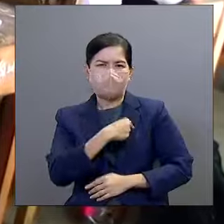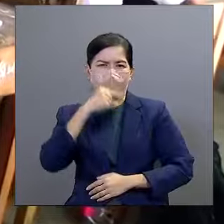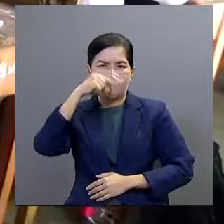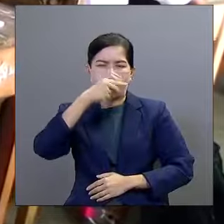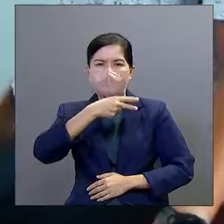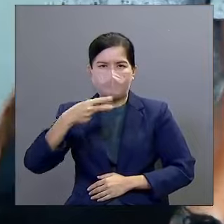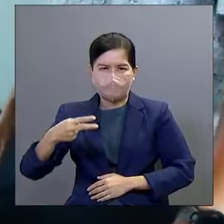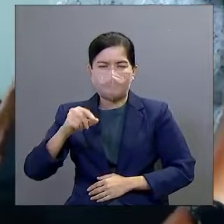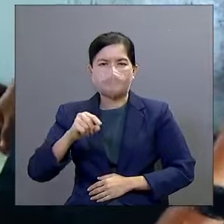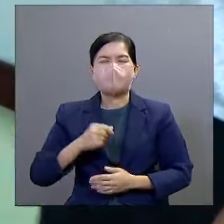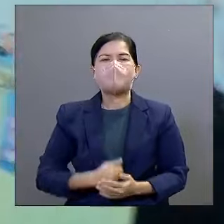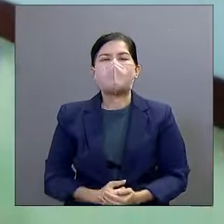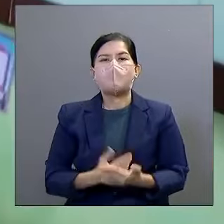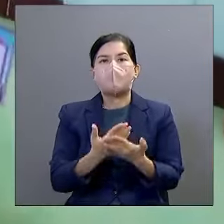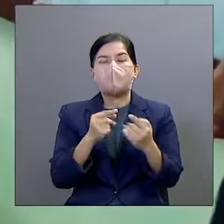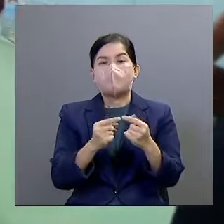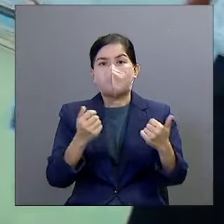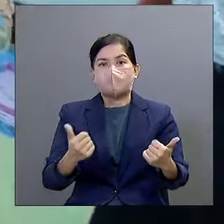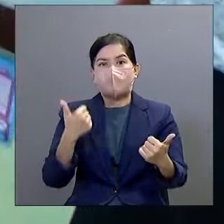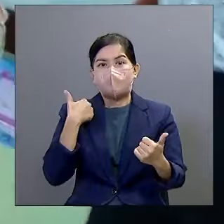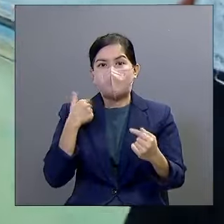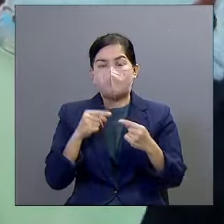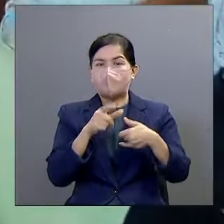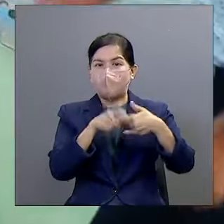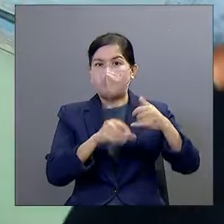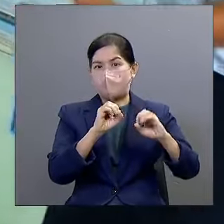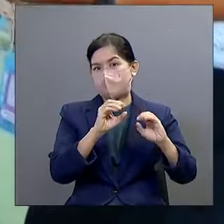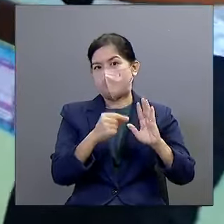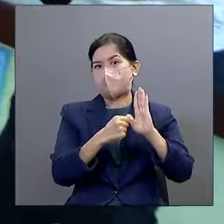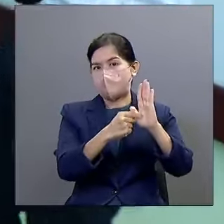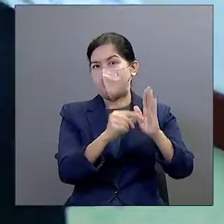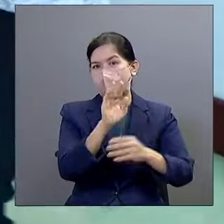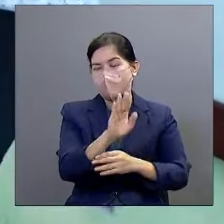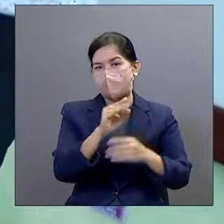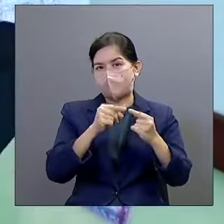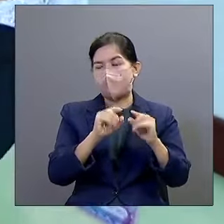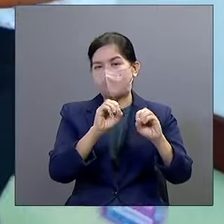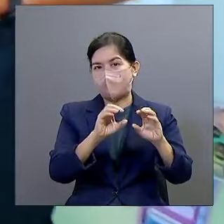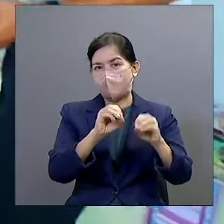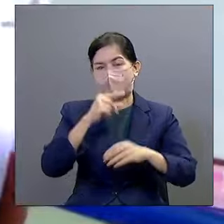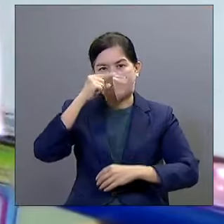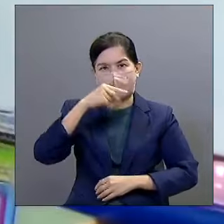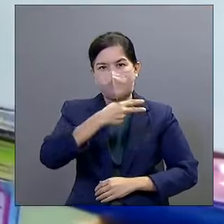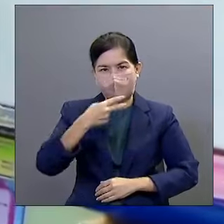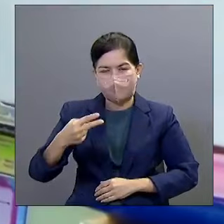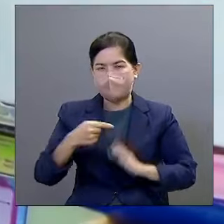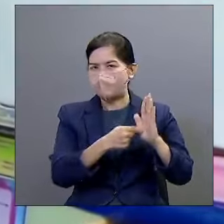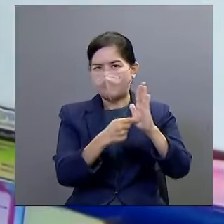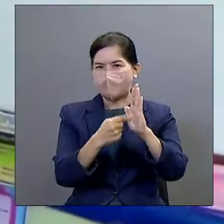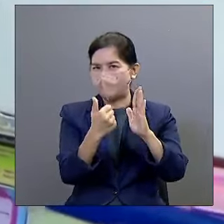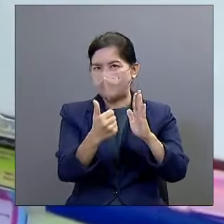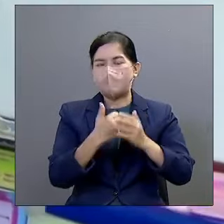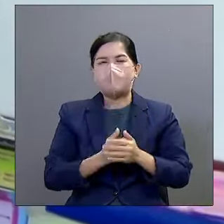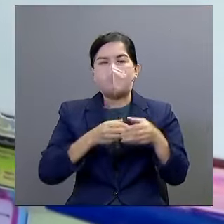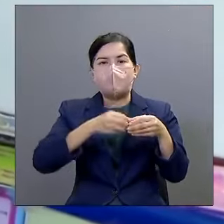ทยไม่น่าเบื่อจนกลายเป็นครูต้นแบบในการสอนวิชาภาษาไทยในยุคนี้เลยค่ะก็ถือว่าเนาะเป็นทำให้เด็กๆจดจ